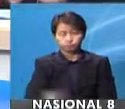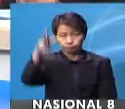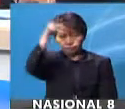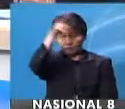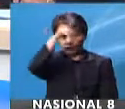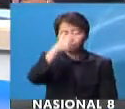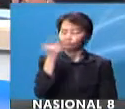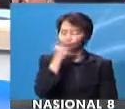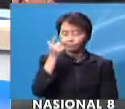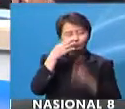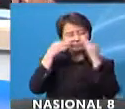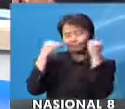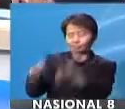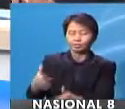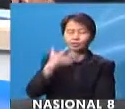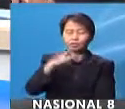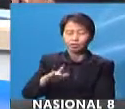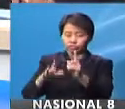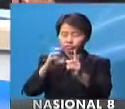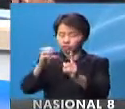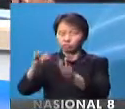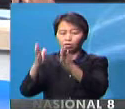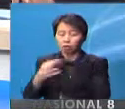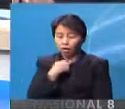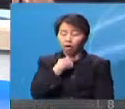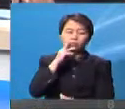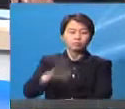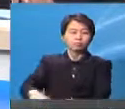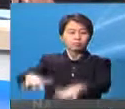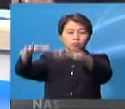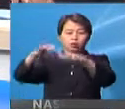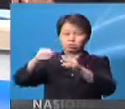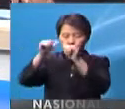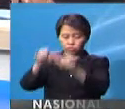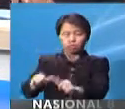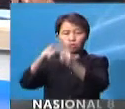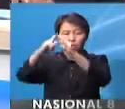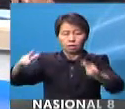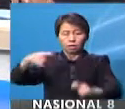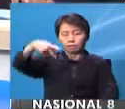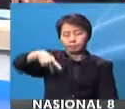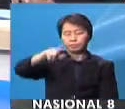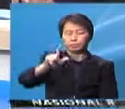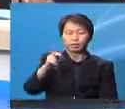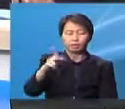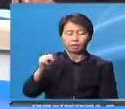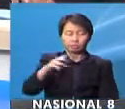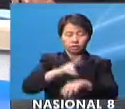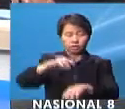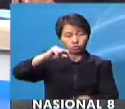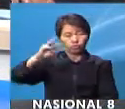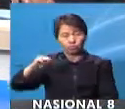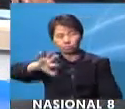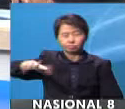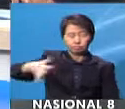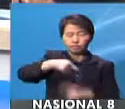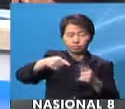kerajaan tidak akan membiarkan Nasib lebih 100 penduduk terjejas banjir yang mendiami kem plkn etn botani gua musang terumbang